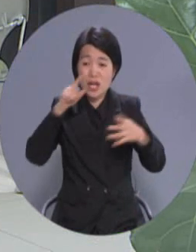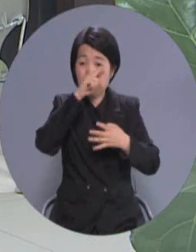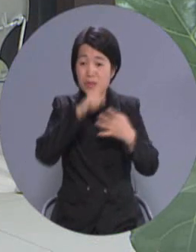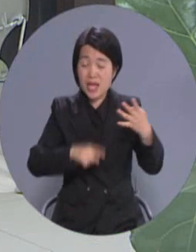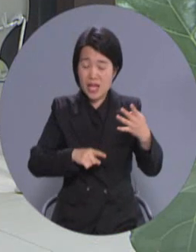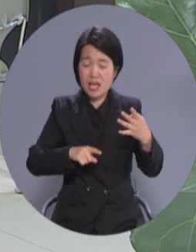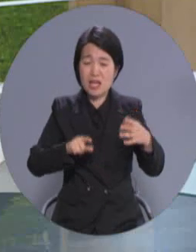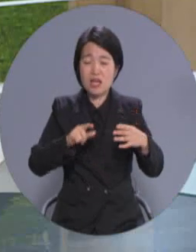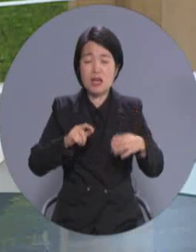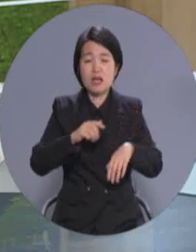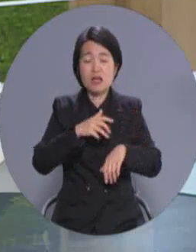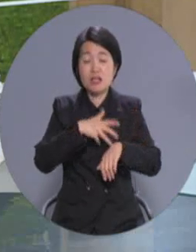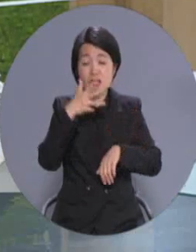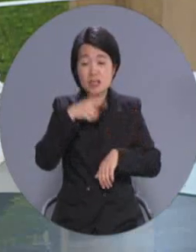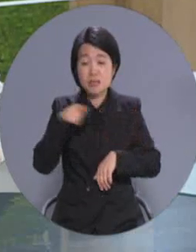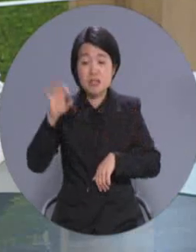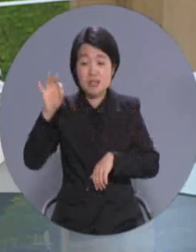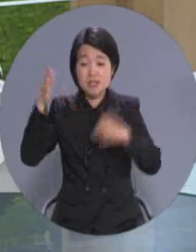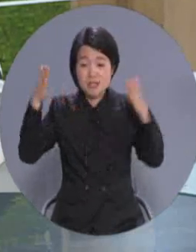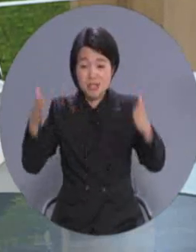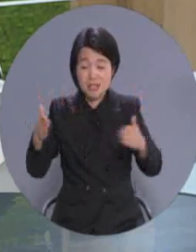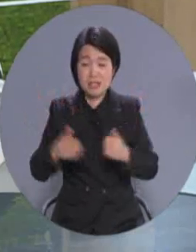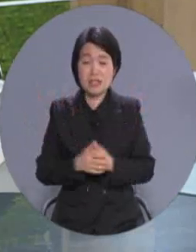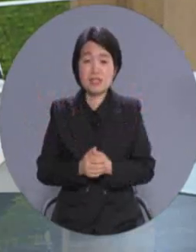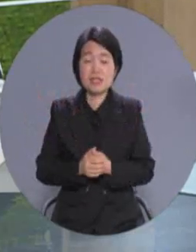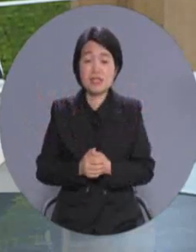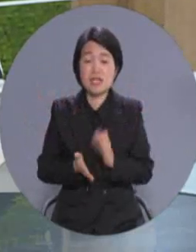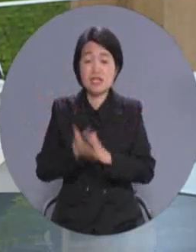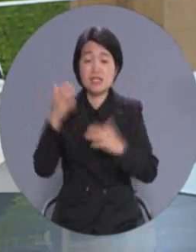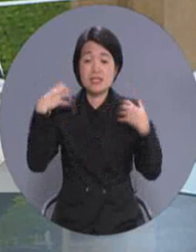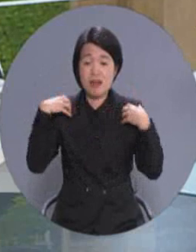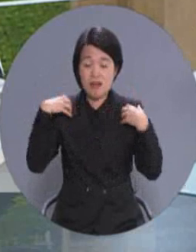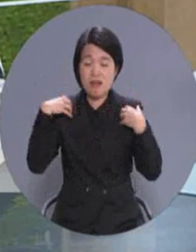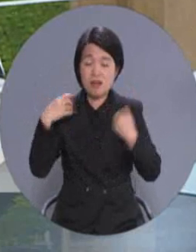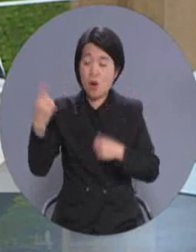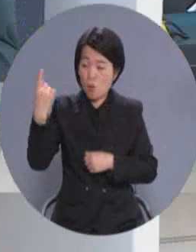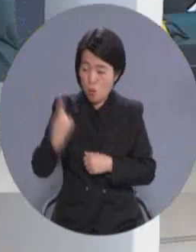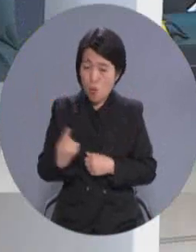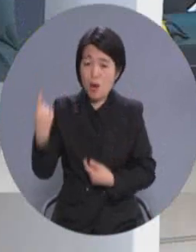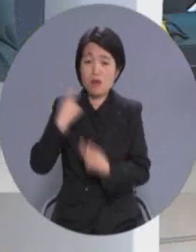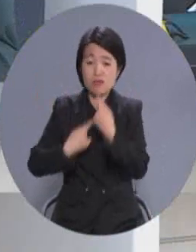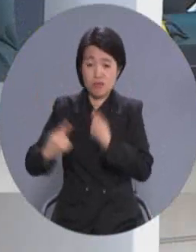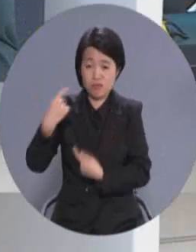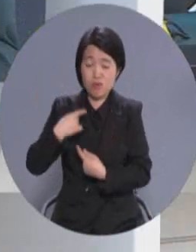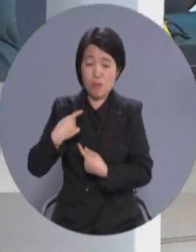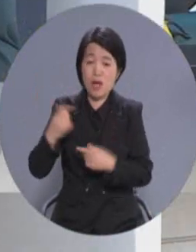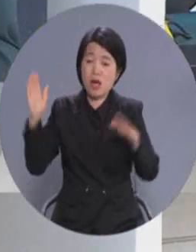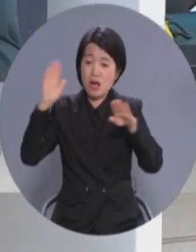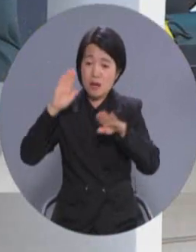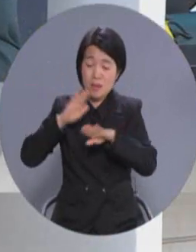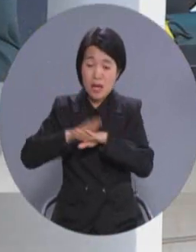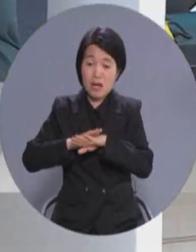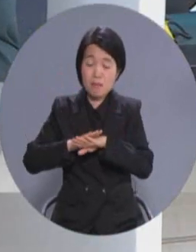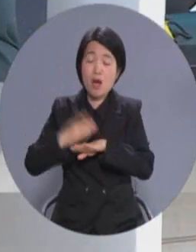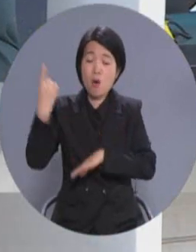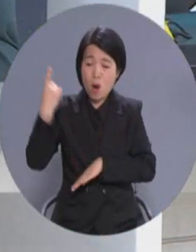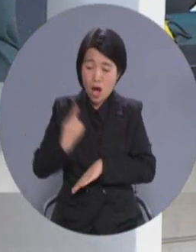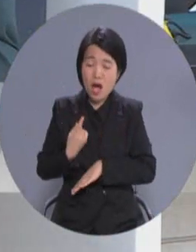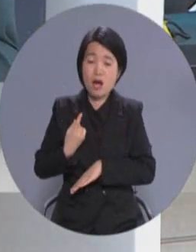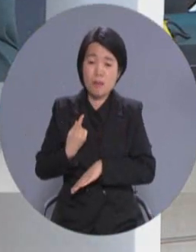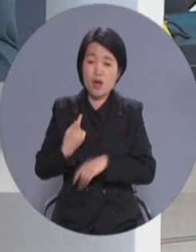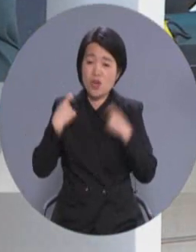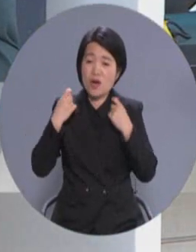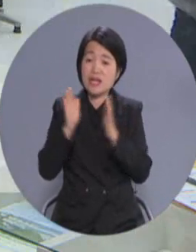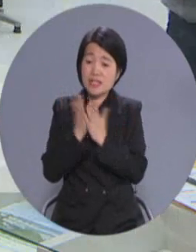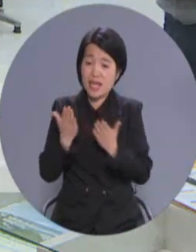6시부터 10시까지 시청 종합 민원실 내에서 야간 여권 발급 창구를 운영합니다. 시는 봄이